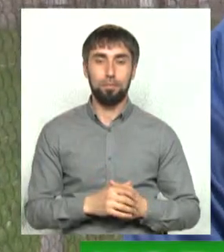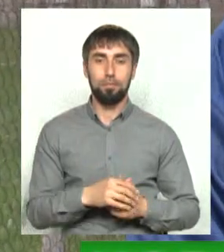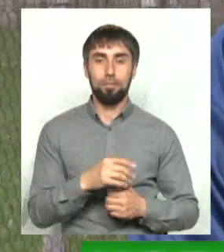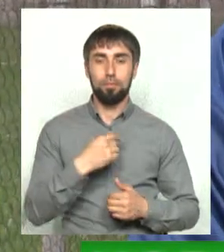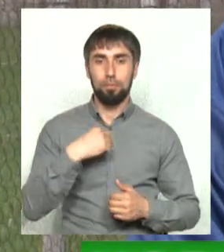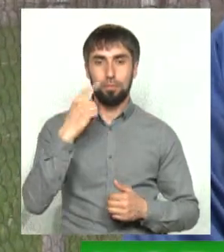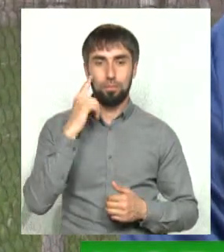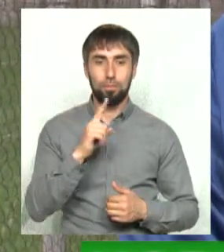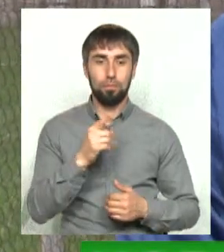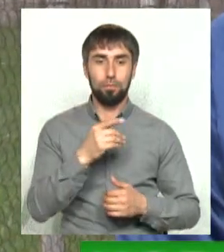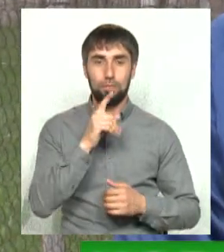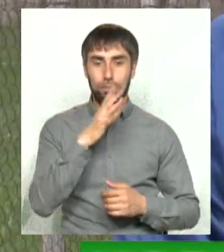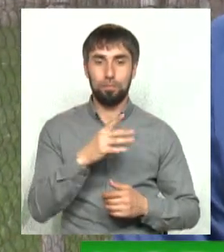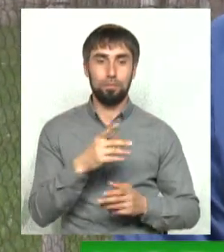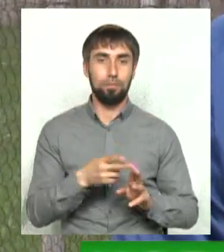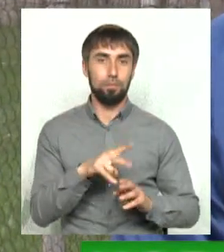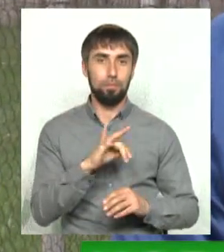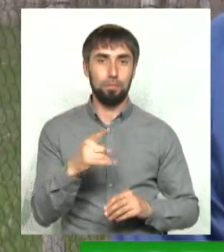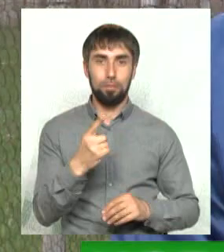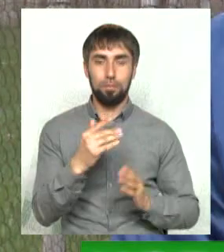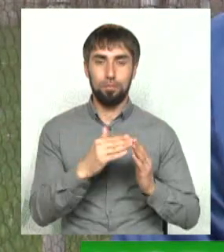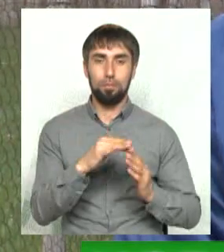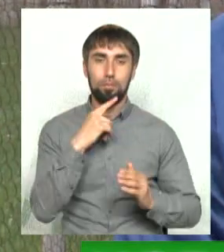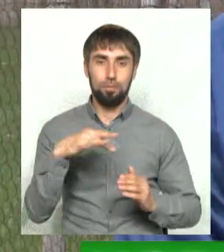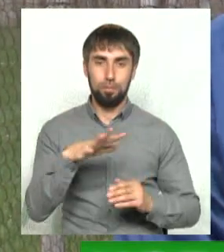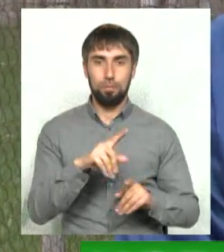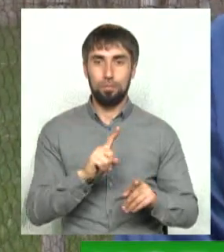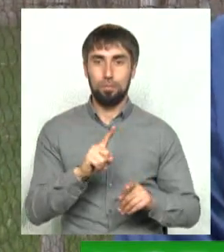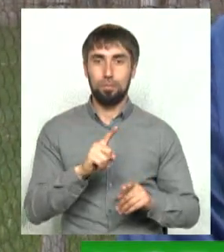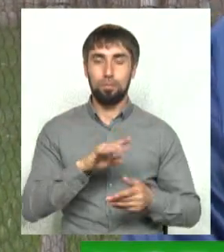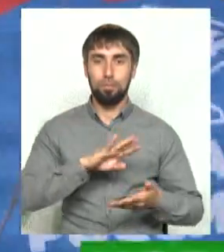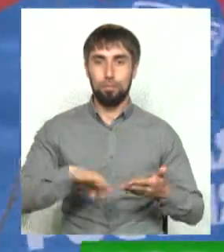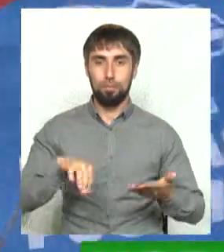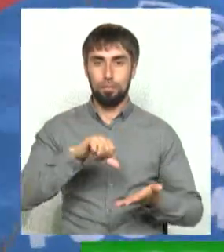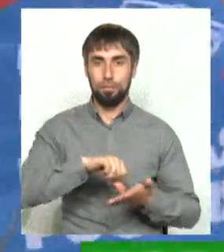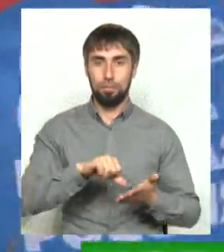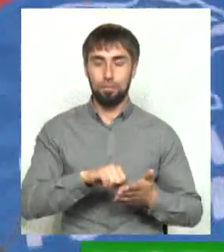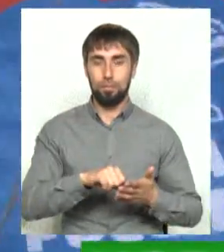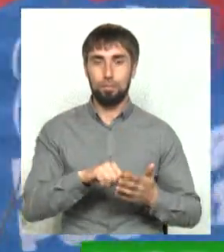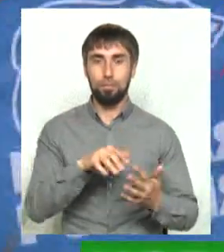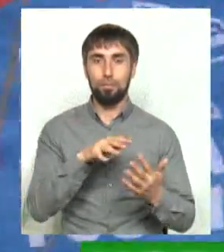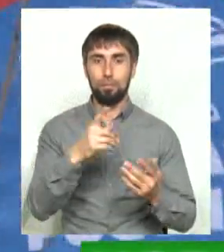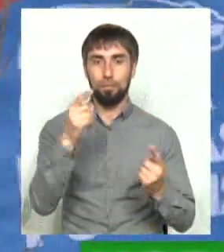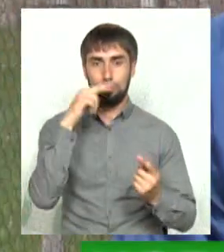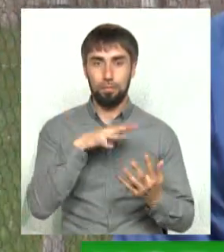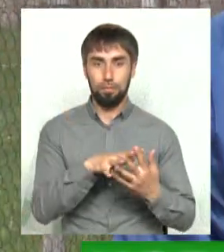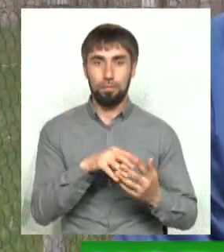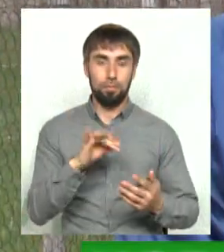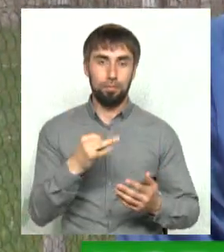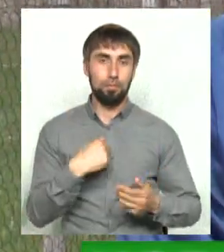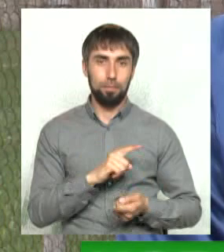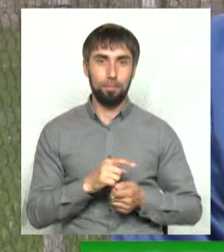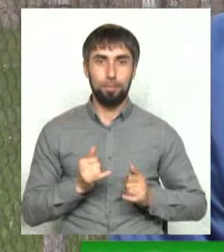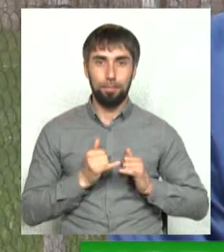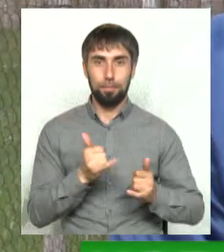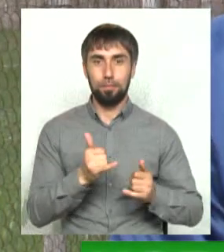дома в нашей республике, да и России в целом, чтобы не было в семье участников Великой Отечественной войны. И мы обязаны чтить память, в том